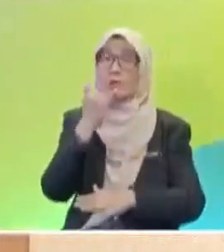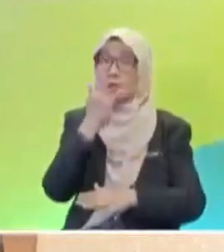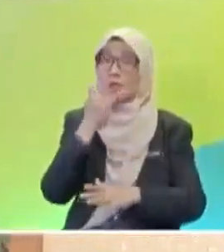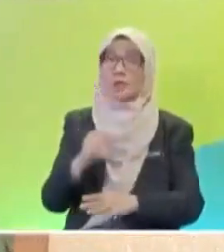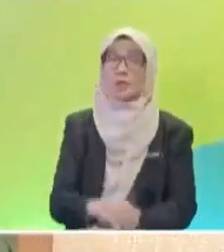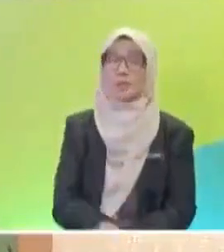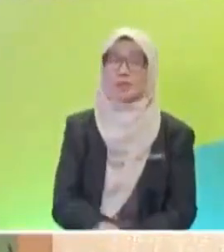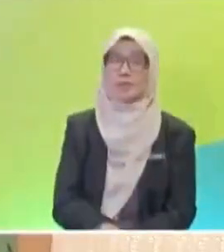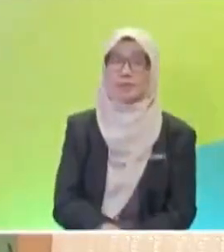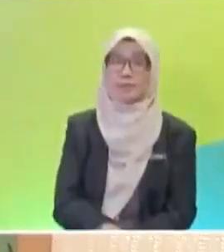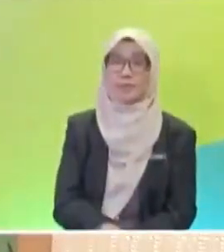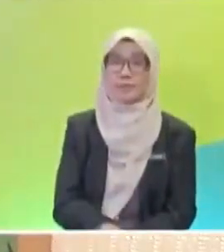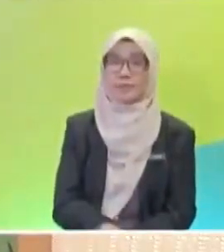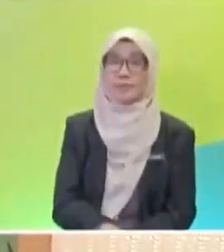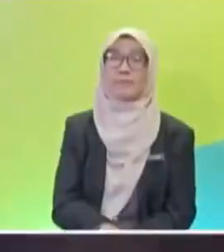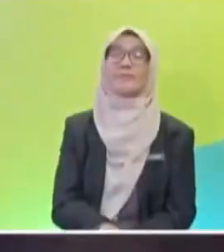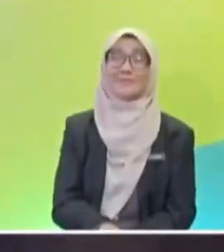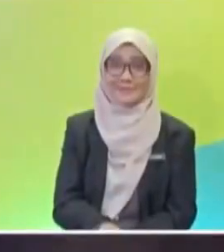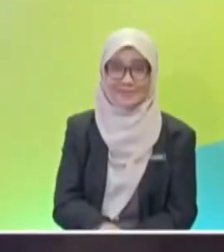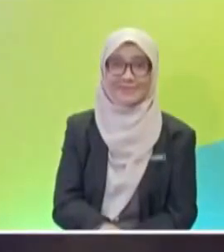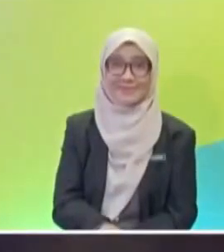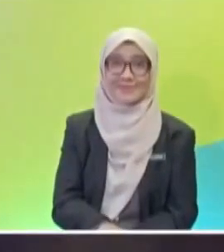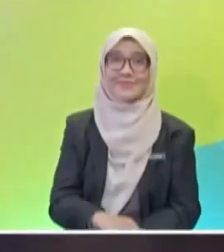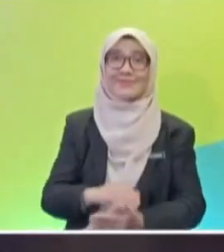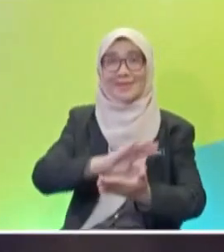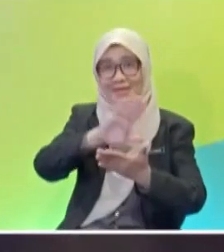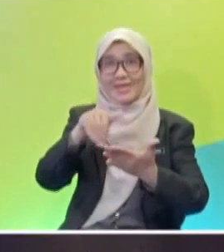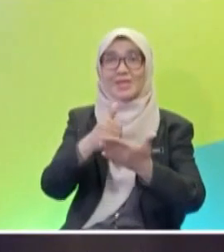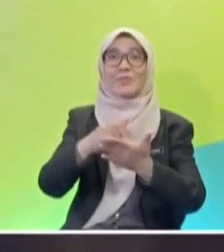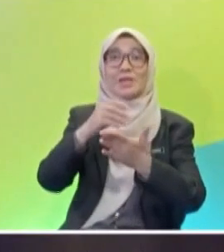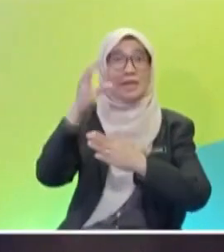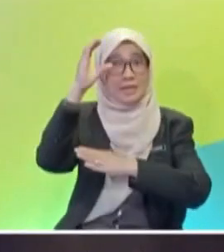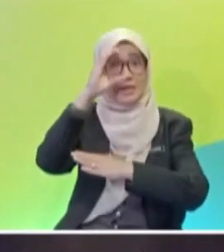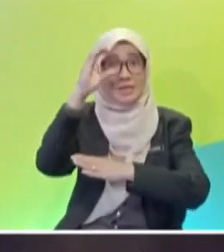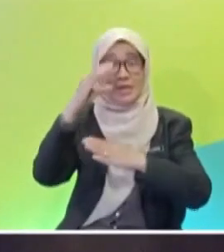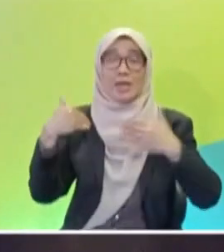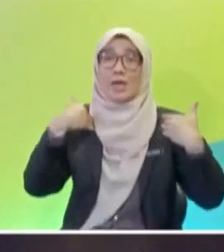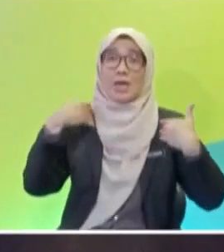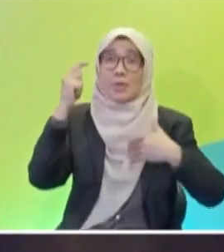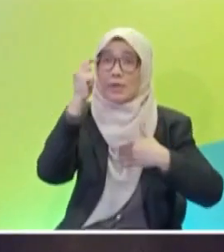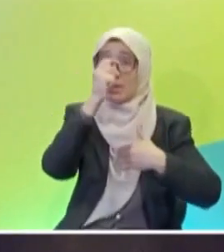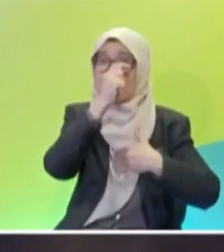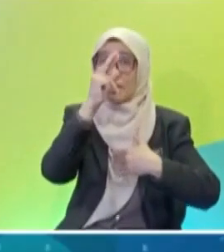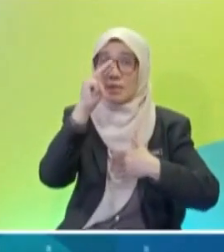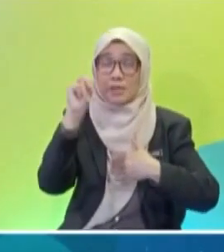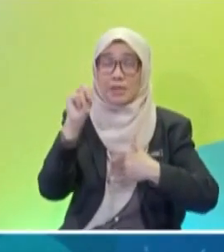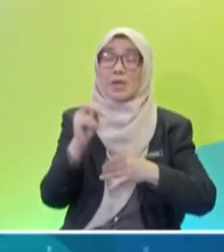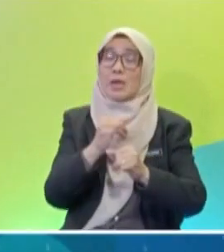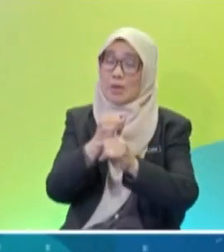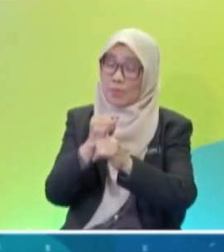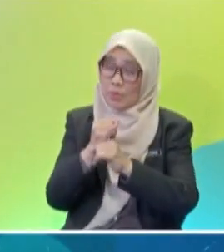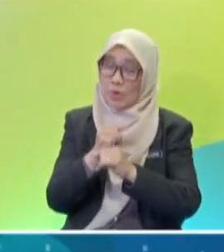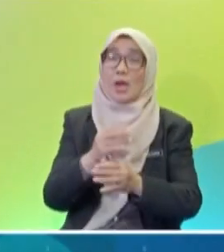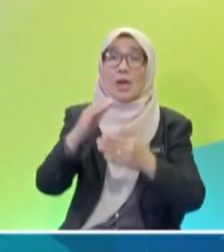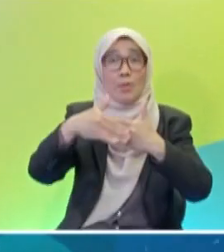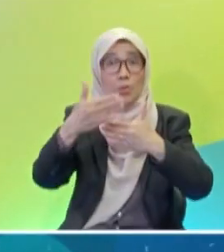tadi ini adalah ciri-ciri hewan ternakkan yang pertama mudah dipelihara dan